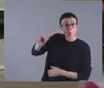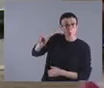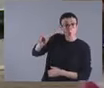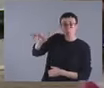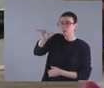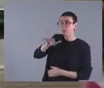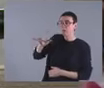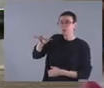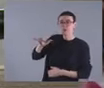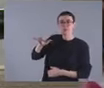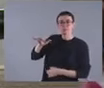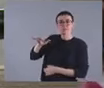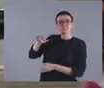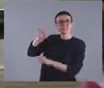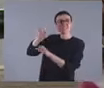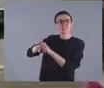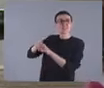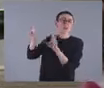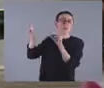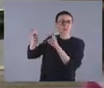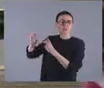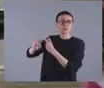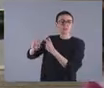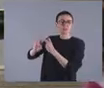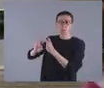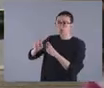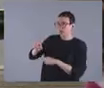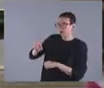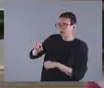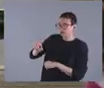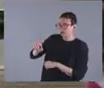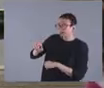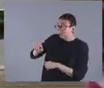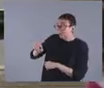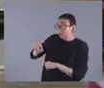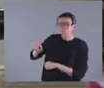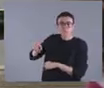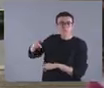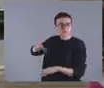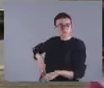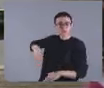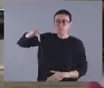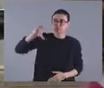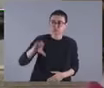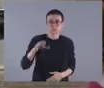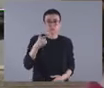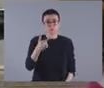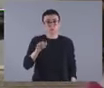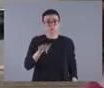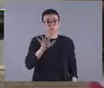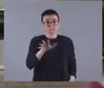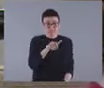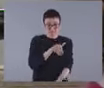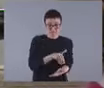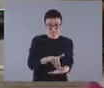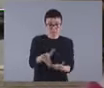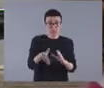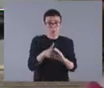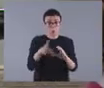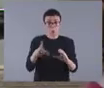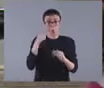des transports le citral viennent de voter un plan d'investissement de 2,5 milliards d'Ur d'ici